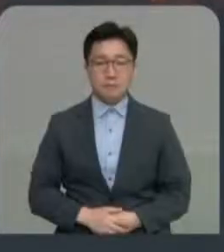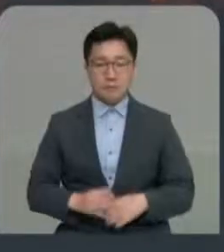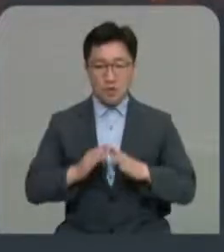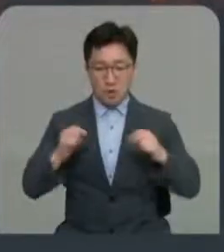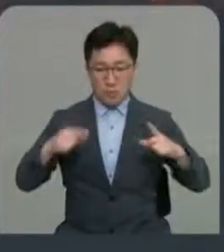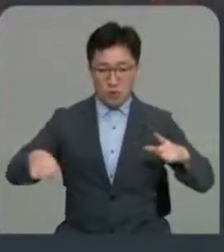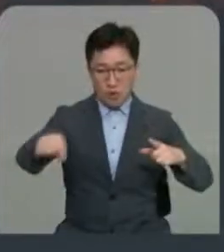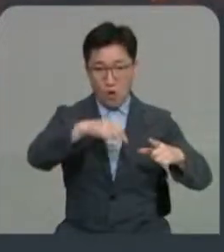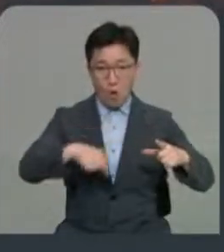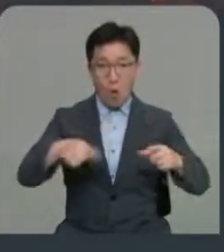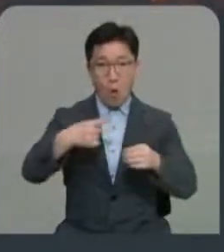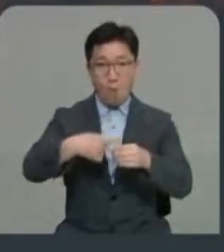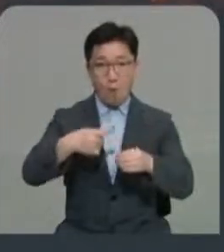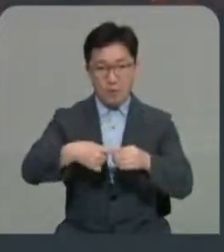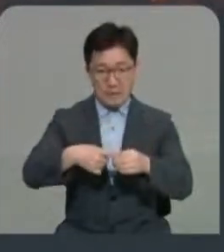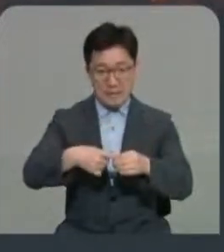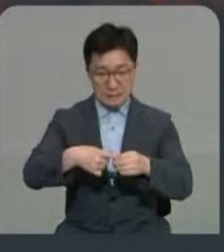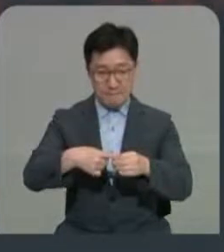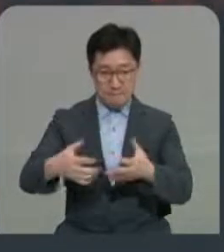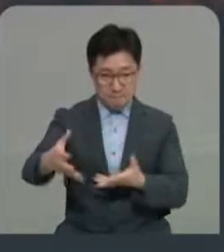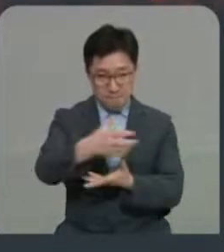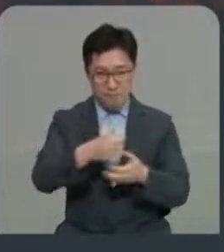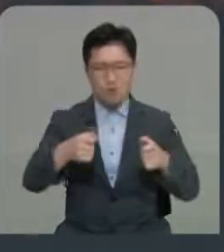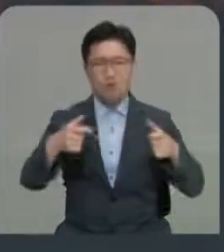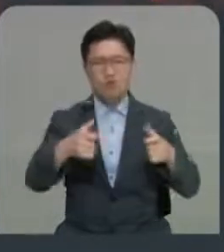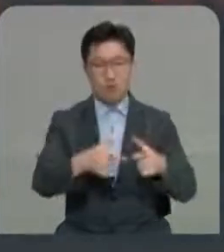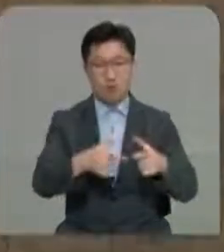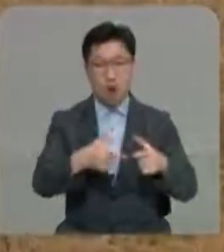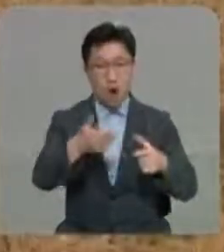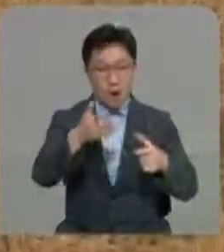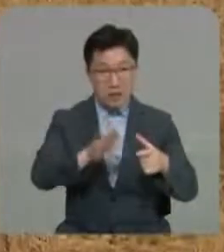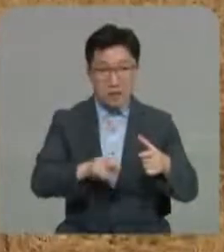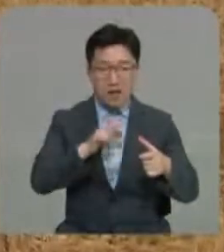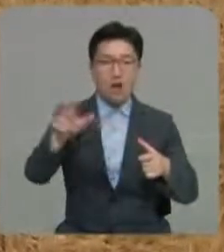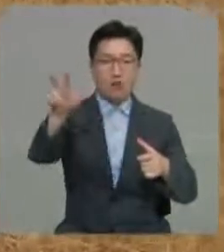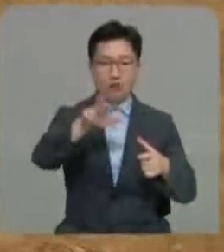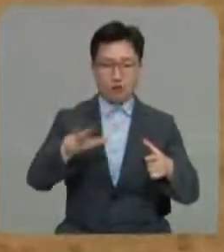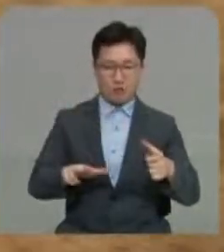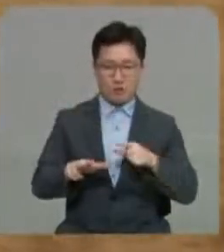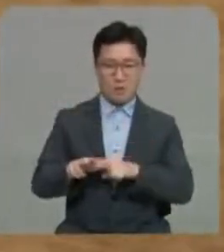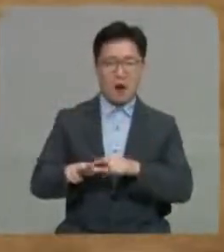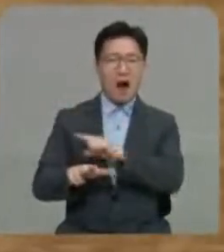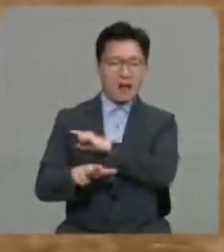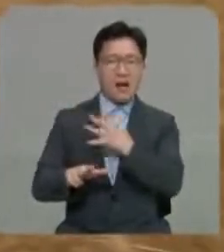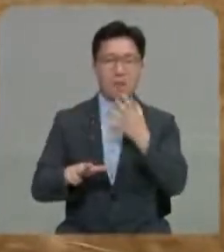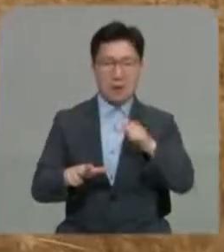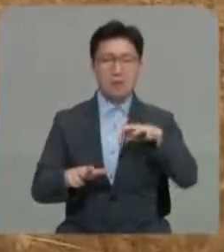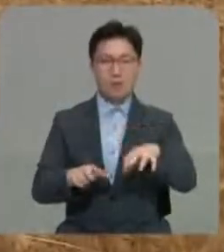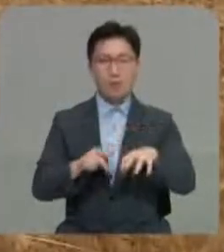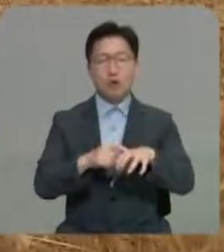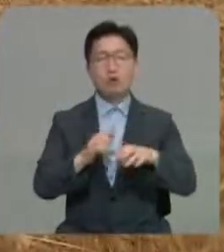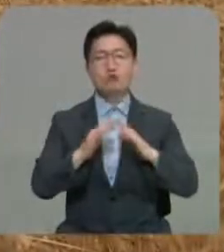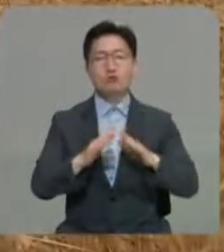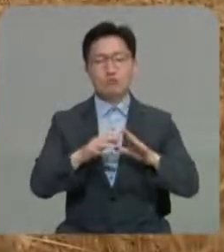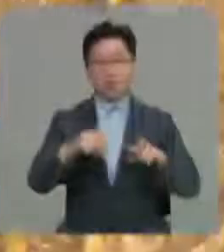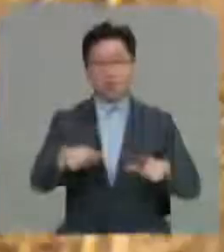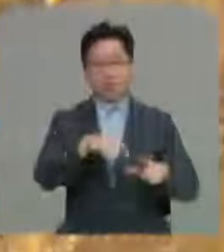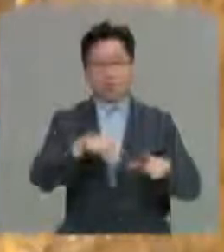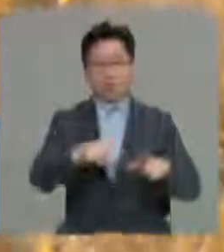전국적 볼이 생산량이 줄었지만 전국에서 차지하는 생산 양 비중은 가장 큰 것으로 조사됐습니다